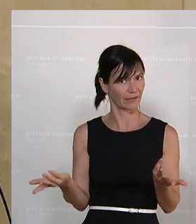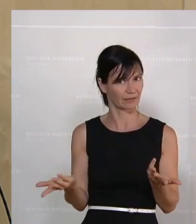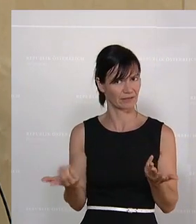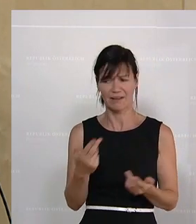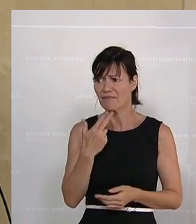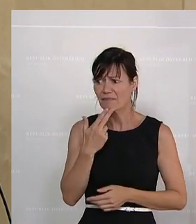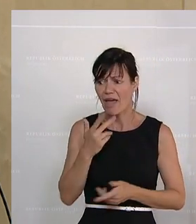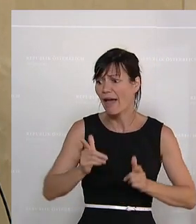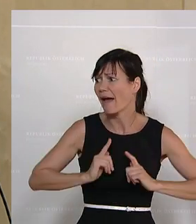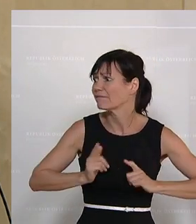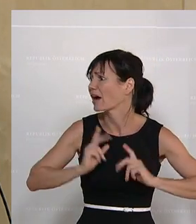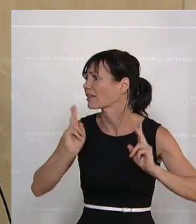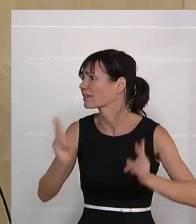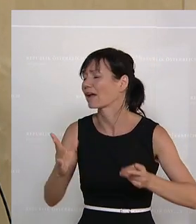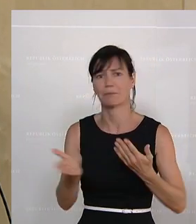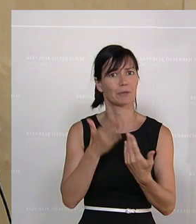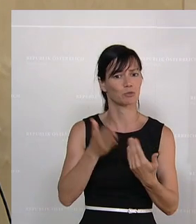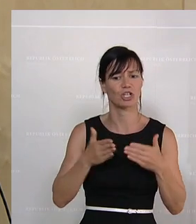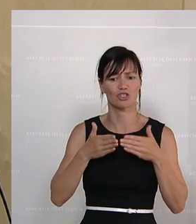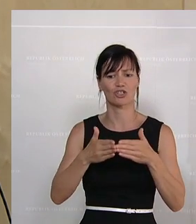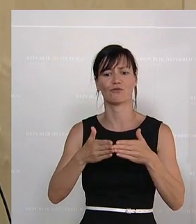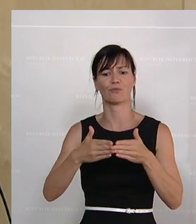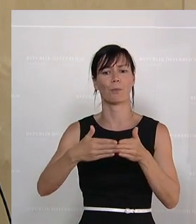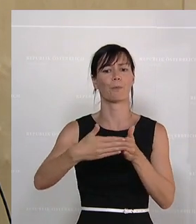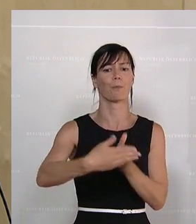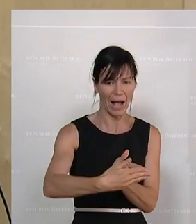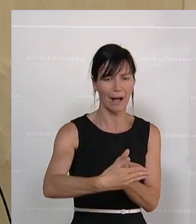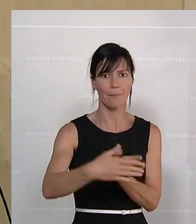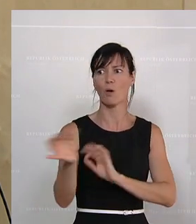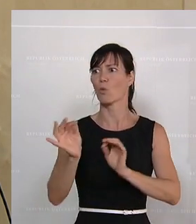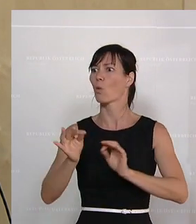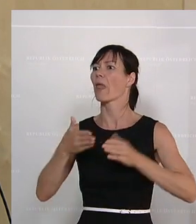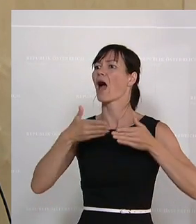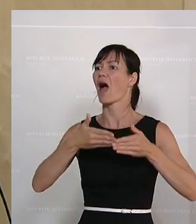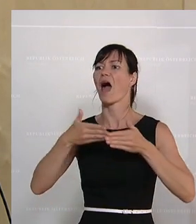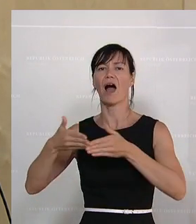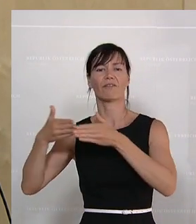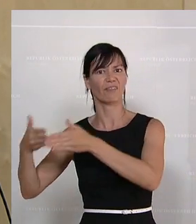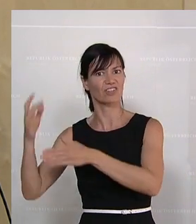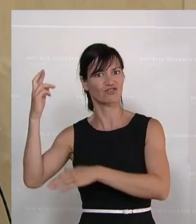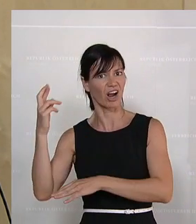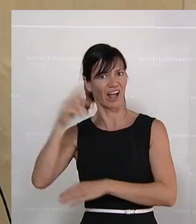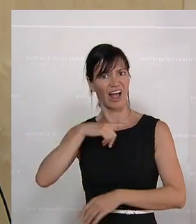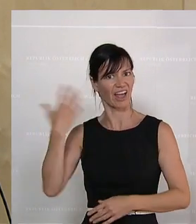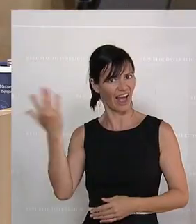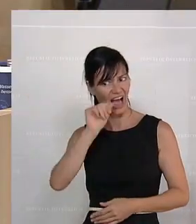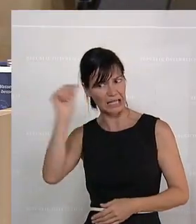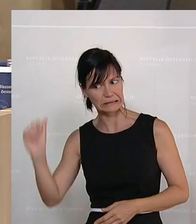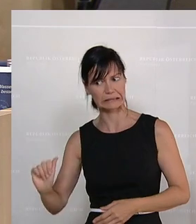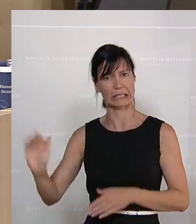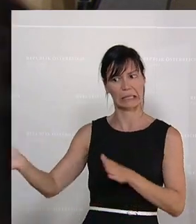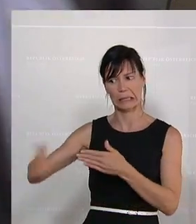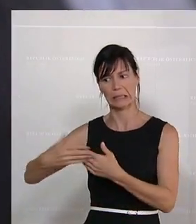stehen das schiff in einem kanal oder ein gesperrter hafen wie in schanghai solche auswirkungen hätte also das hat am weltmarkt zu